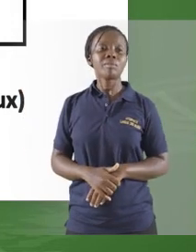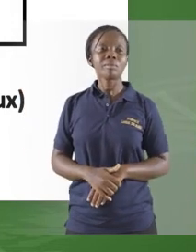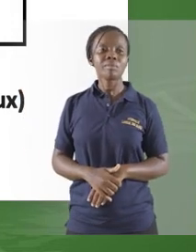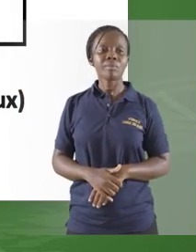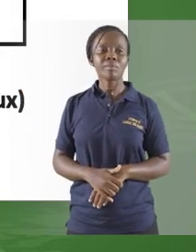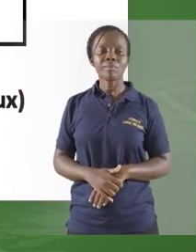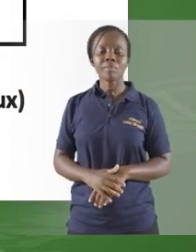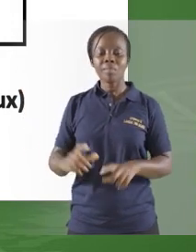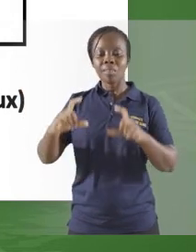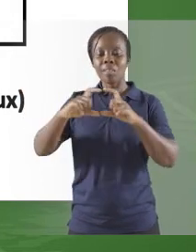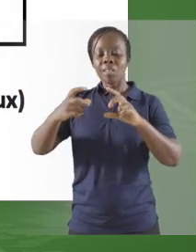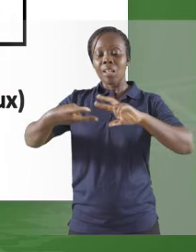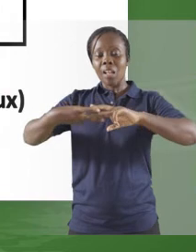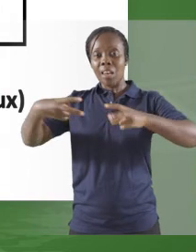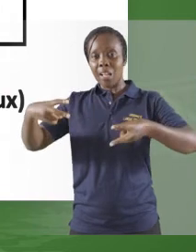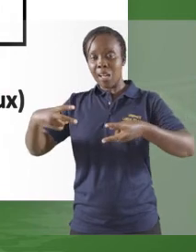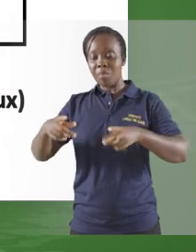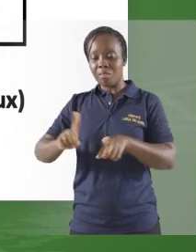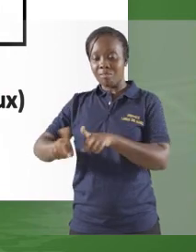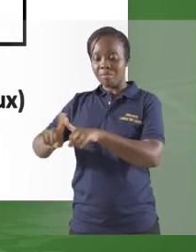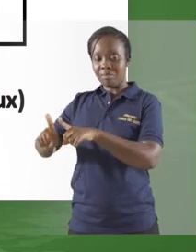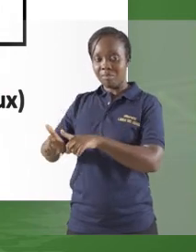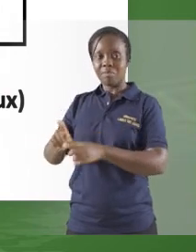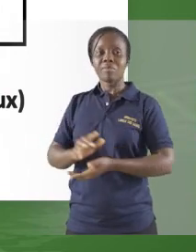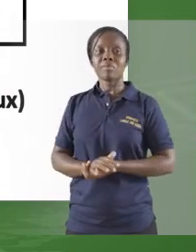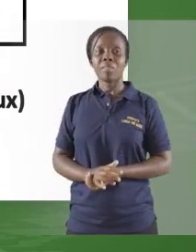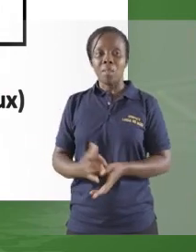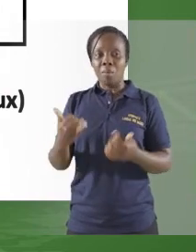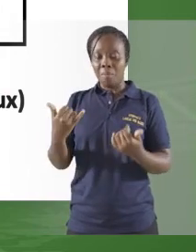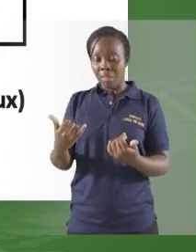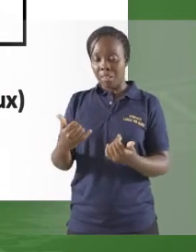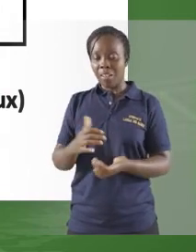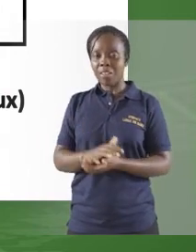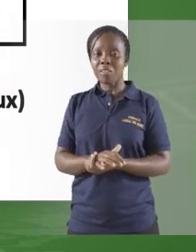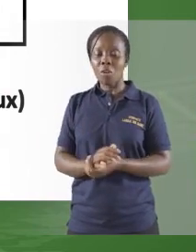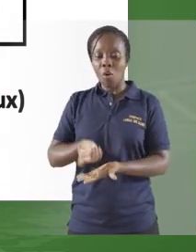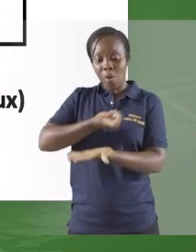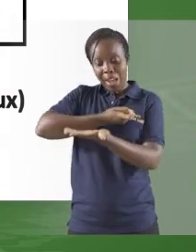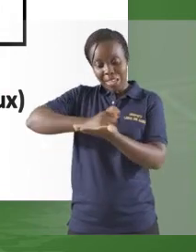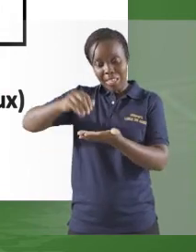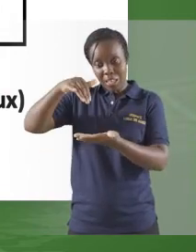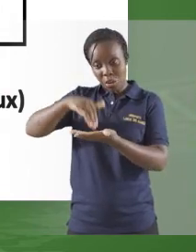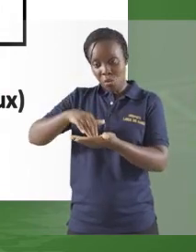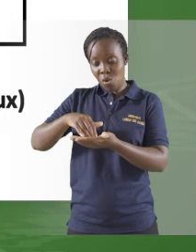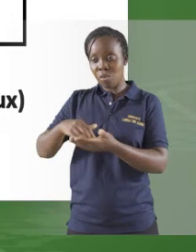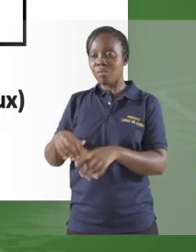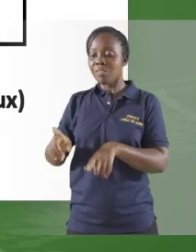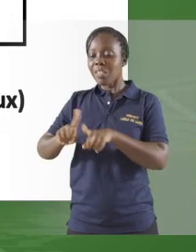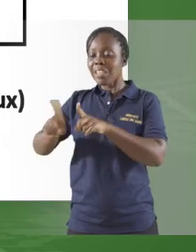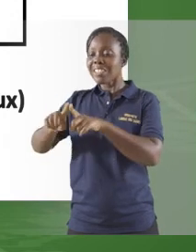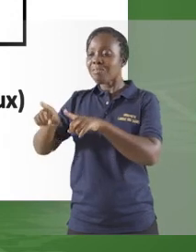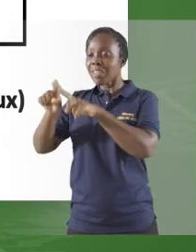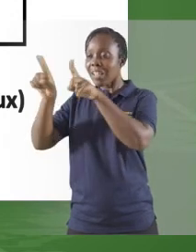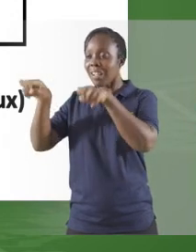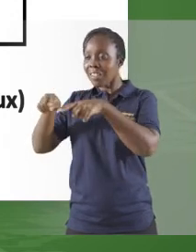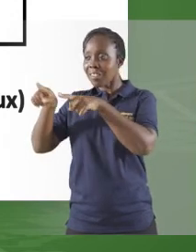Les gamètes qui ont été produits sont réécrits ici dans le tableau